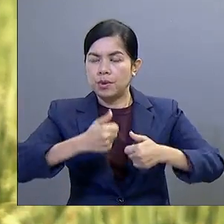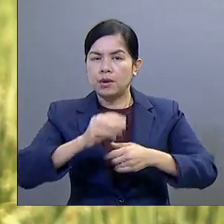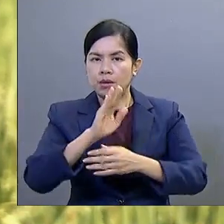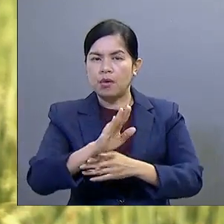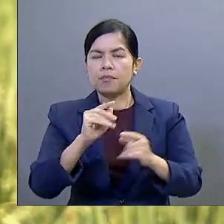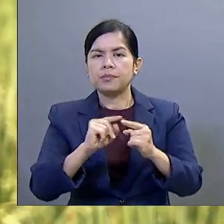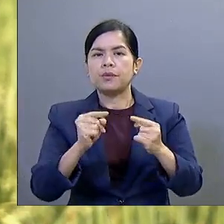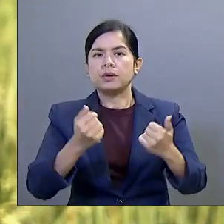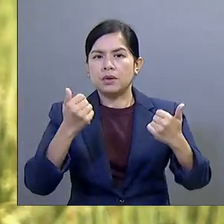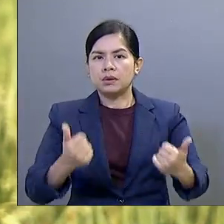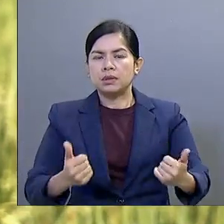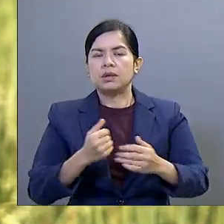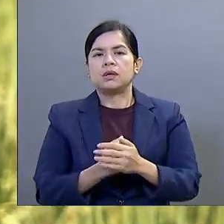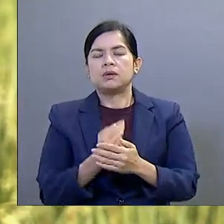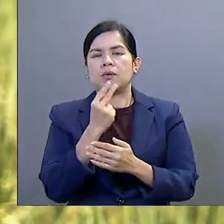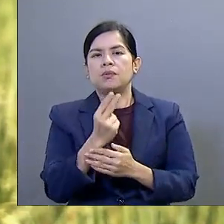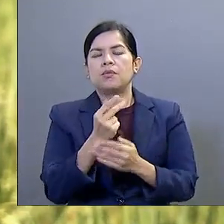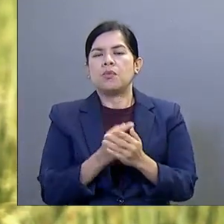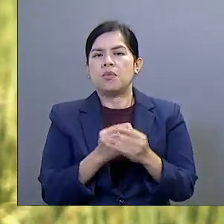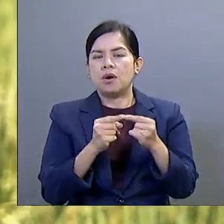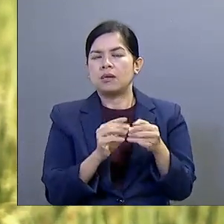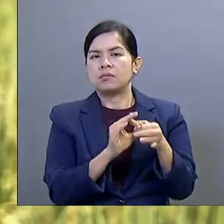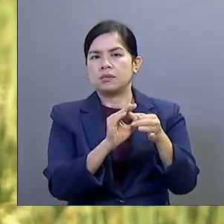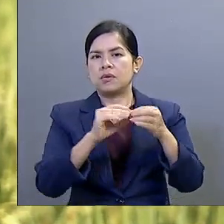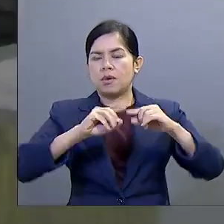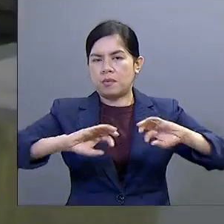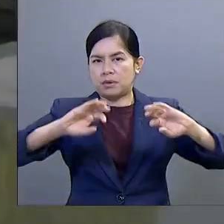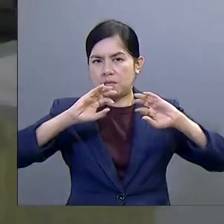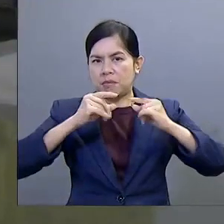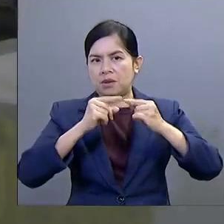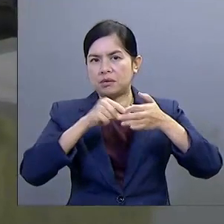คือการเลือกตั้งว่ารัฐบาลชุดใหม่จะมีนโยบายอย่างไรค่ะ ขอบคุณค่ะ